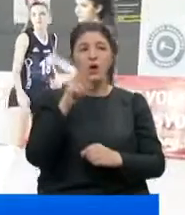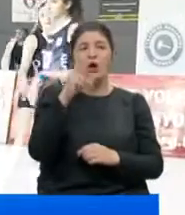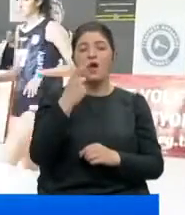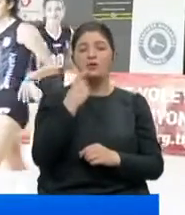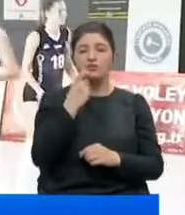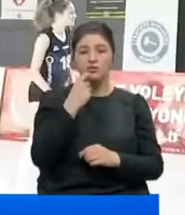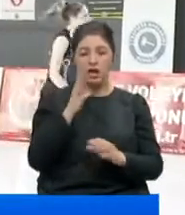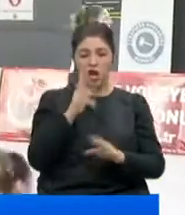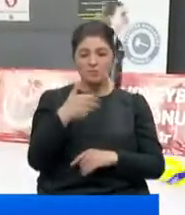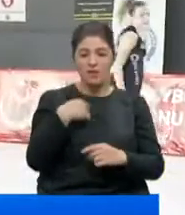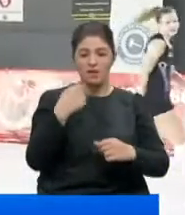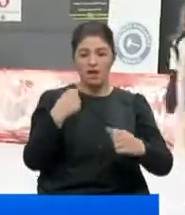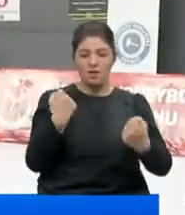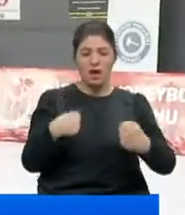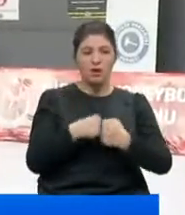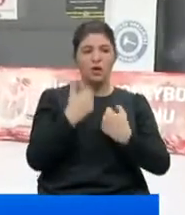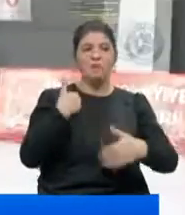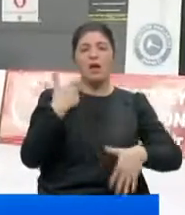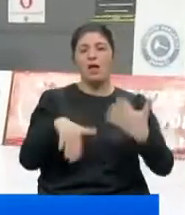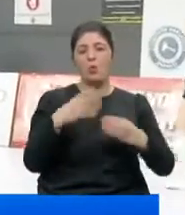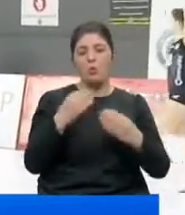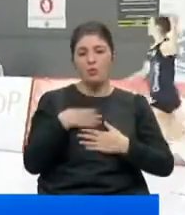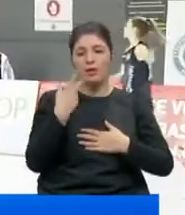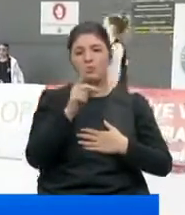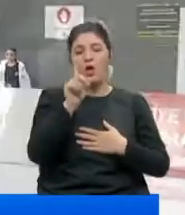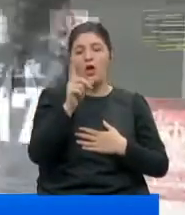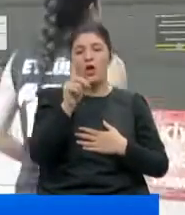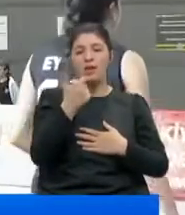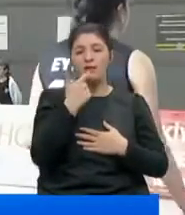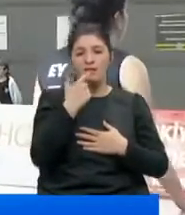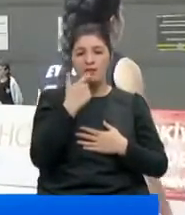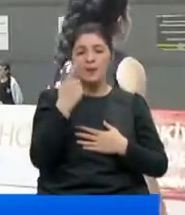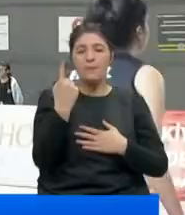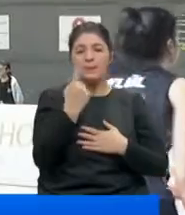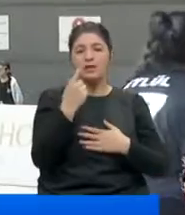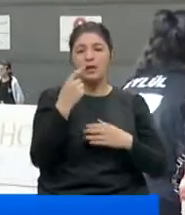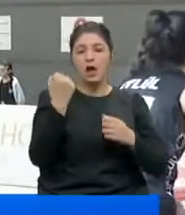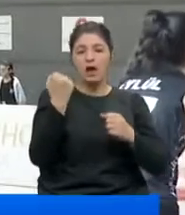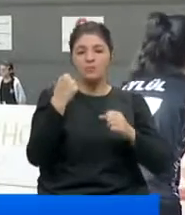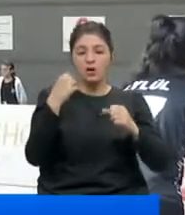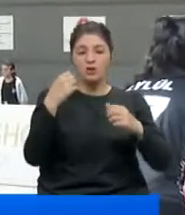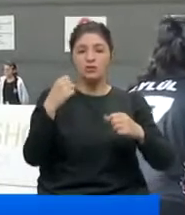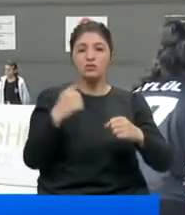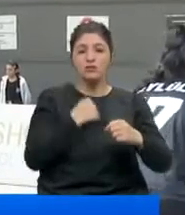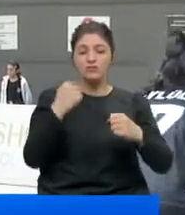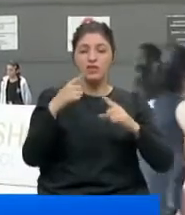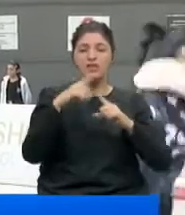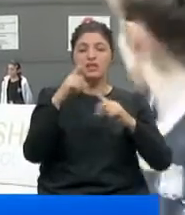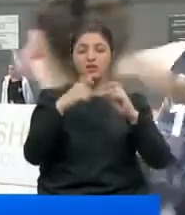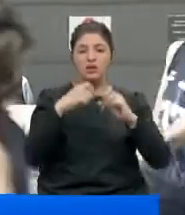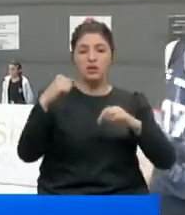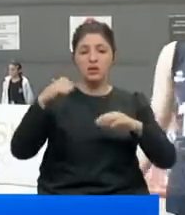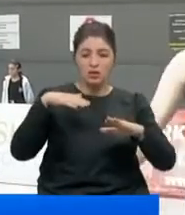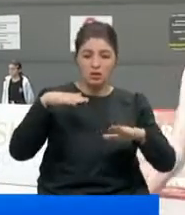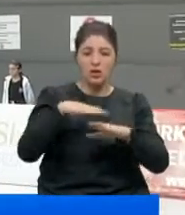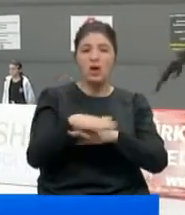Yaşında geçirdiğim bir trafik kazası sonucu engelli kaldım. 2016 yılında bir tırın şerit ihlali sonucu